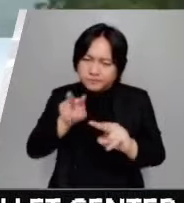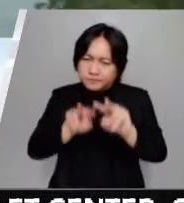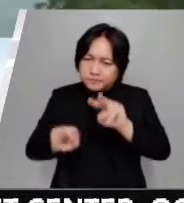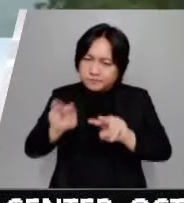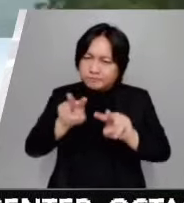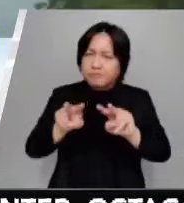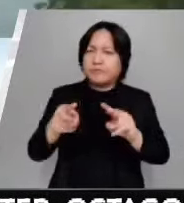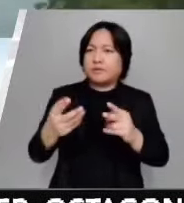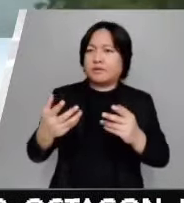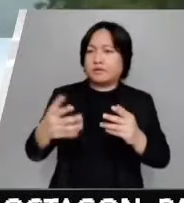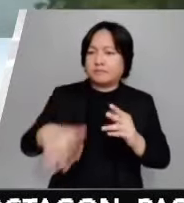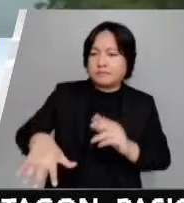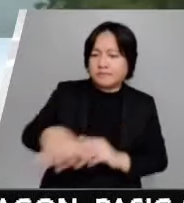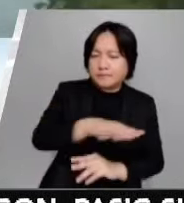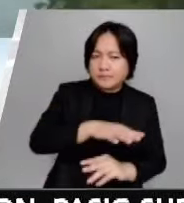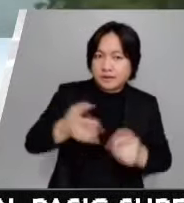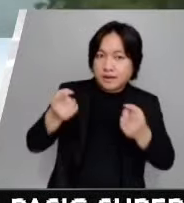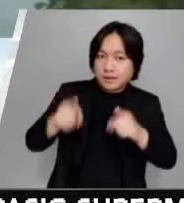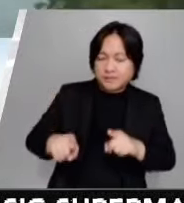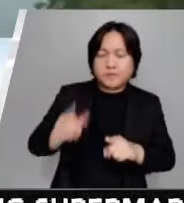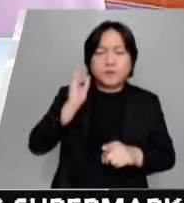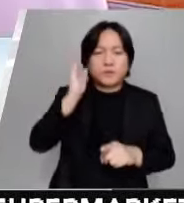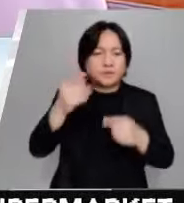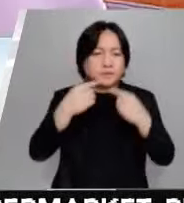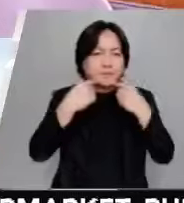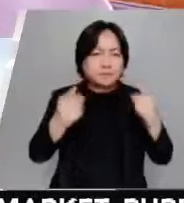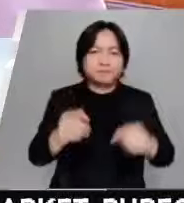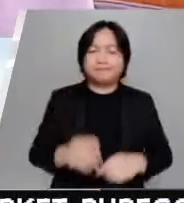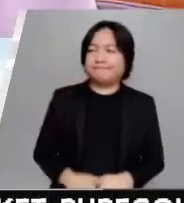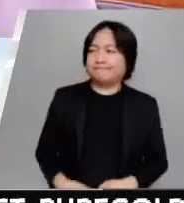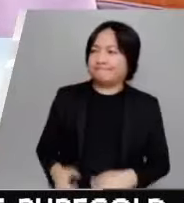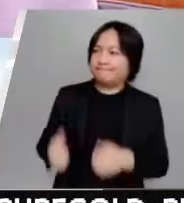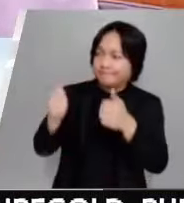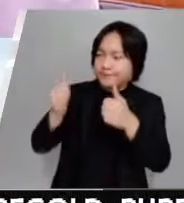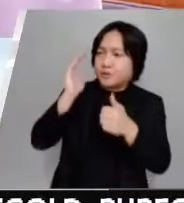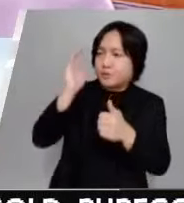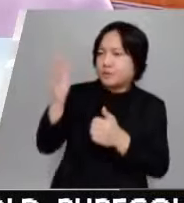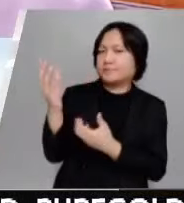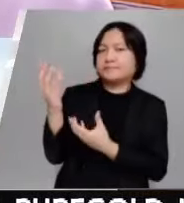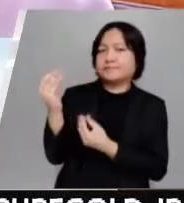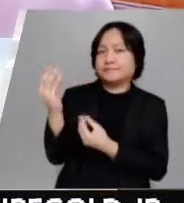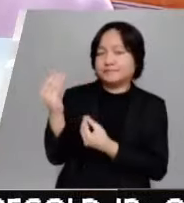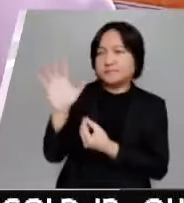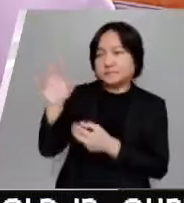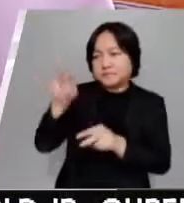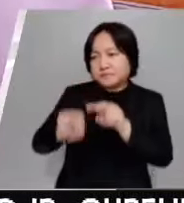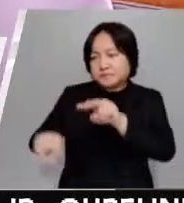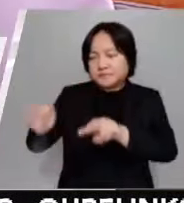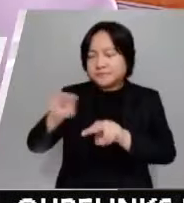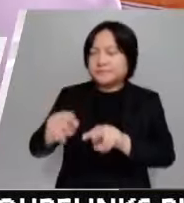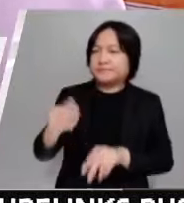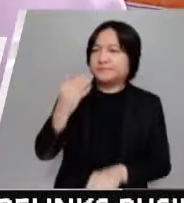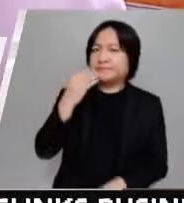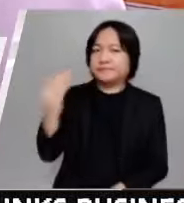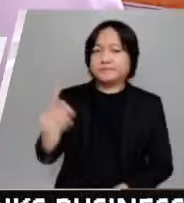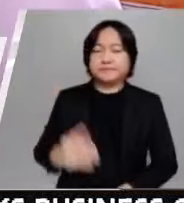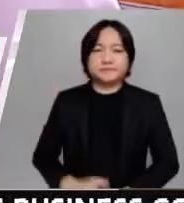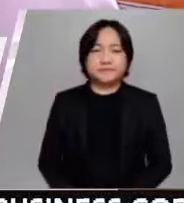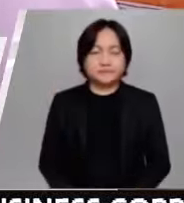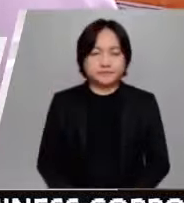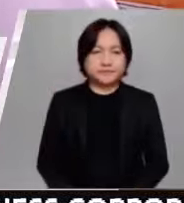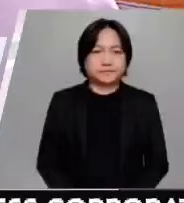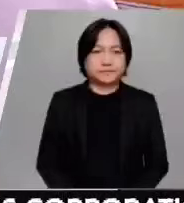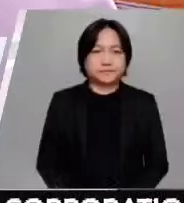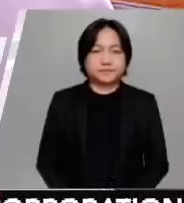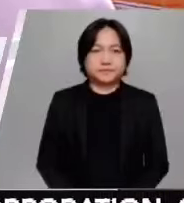Opo Opo sige at kami makikibalita na lamang po sa patuloy na pagmo-monitor niyo diyan sa Bulkang caloon Maraming salamat po fbx Director Dr